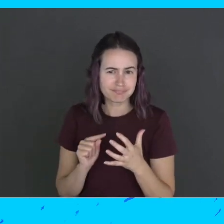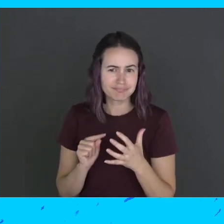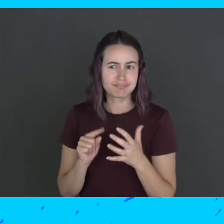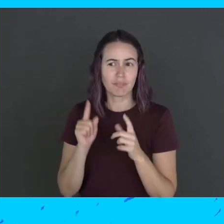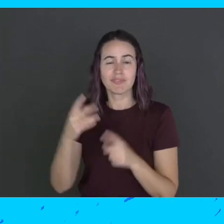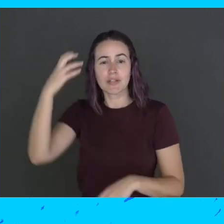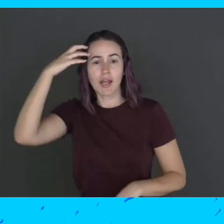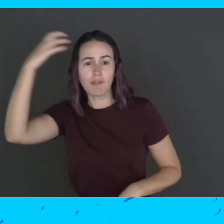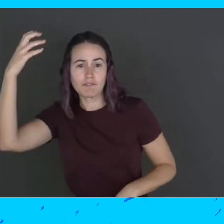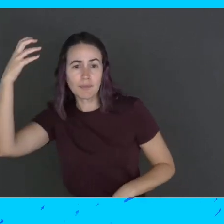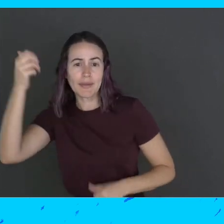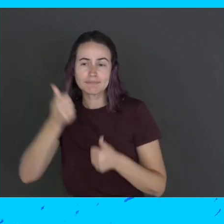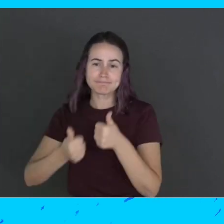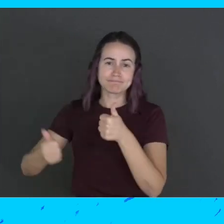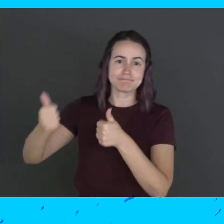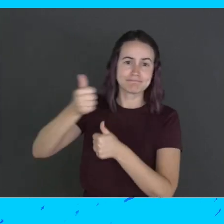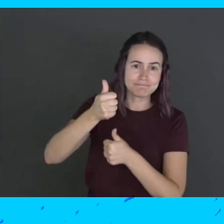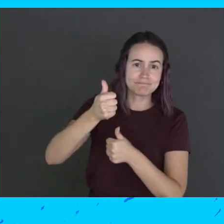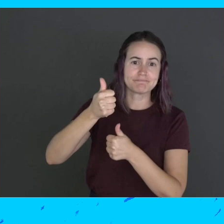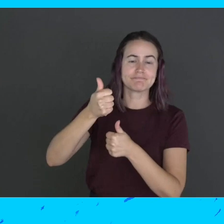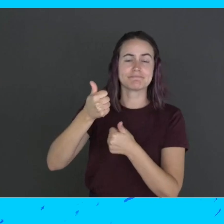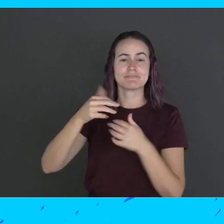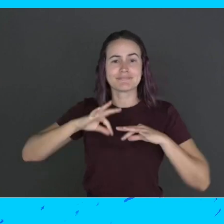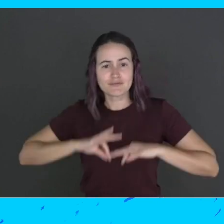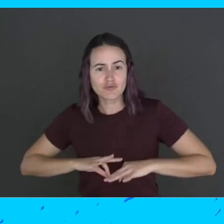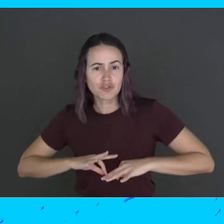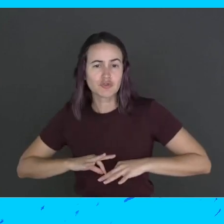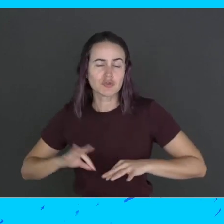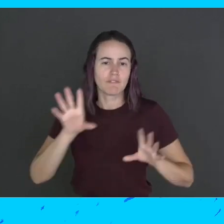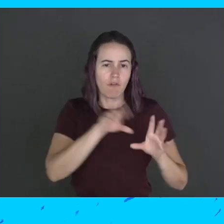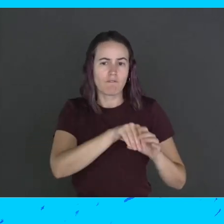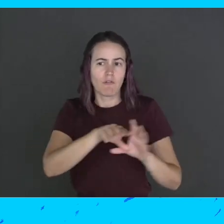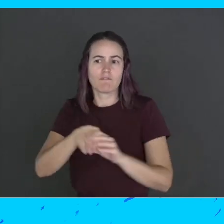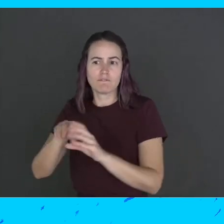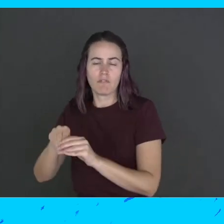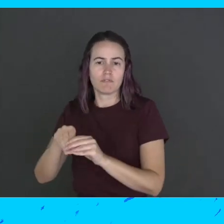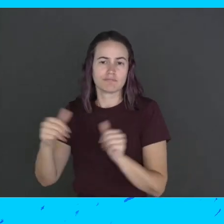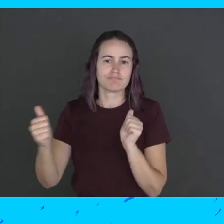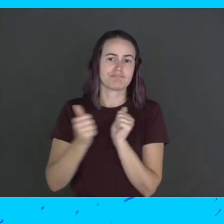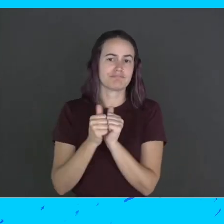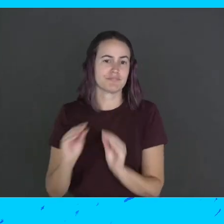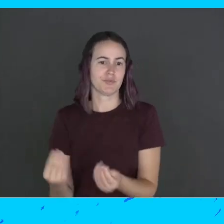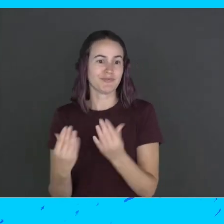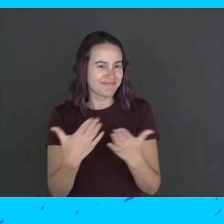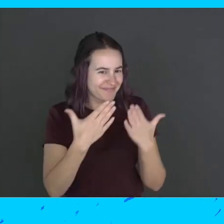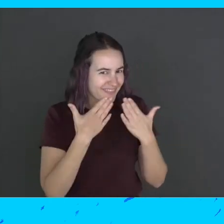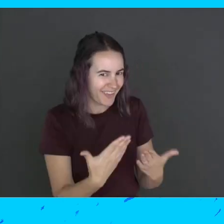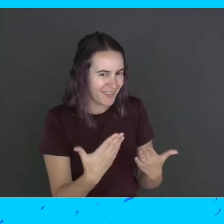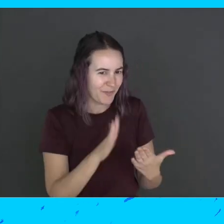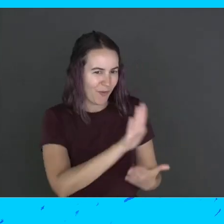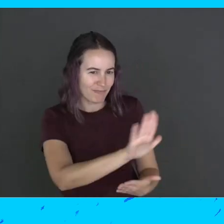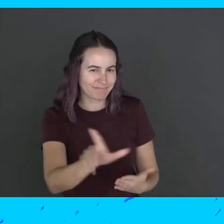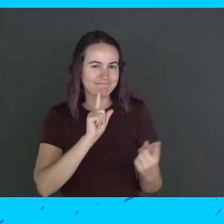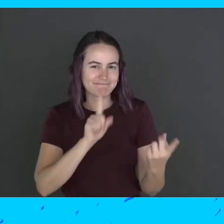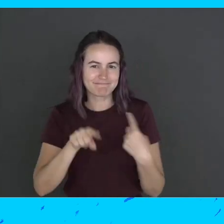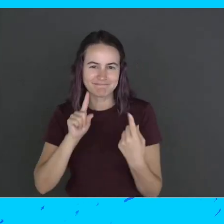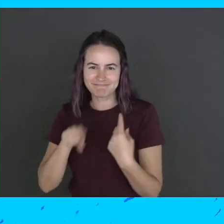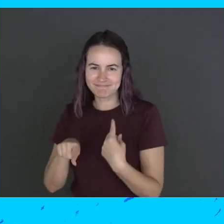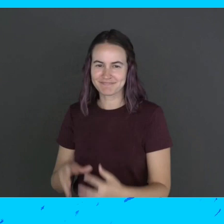les leaders. Je vous remercie de répondre à cette question.